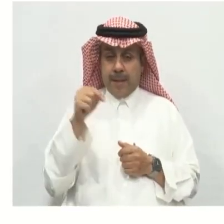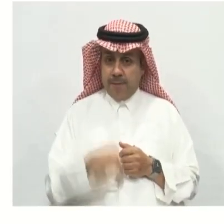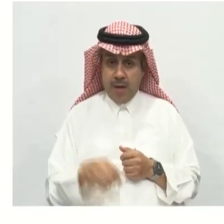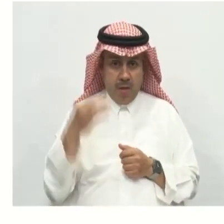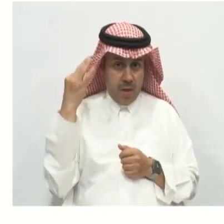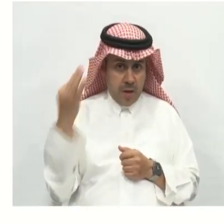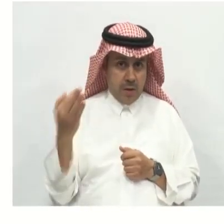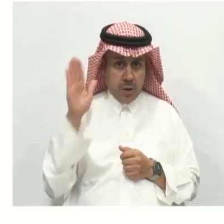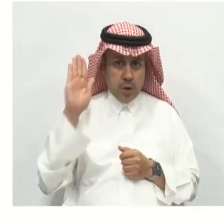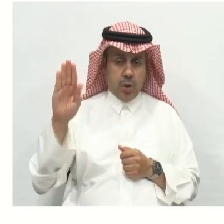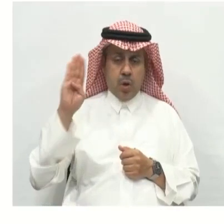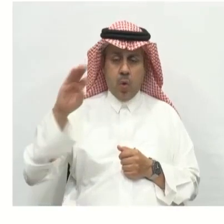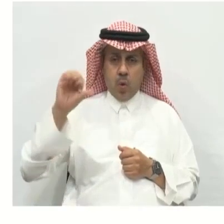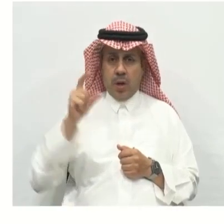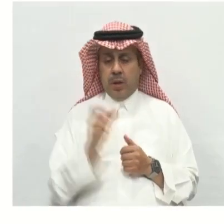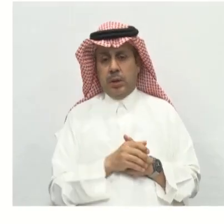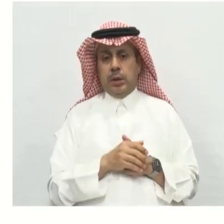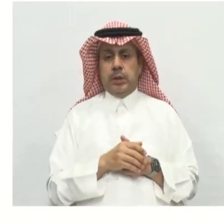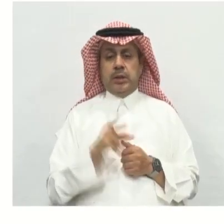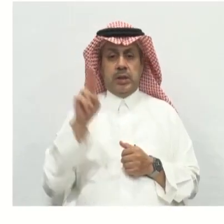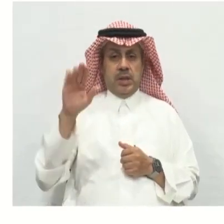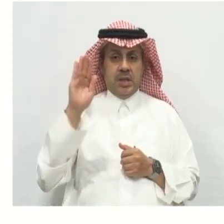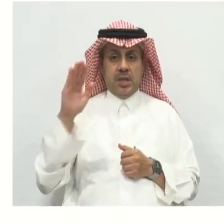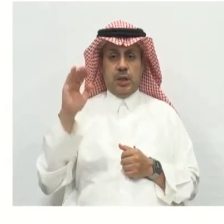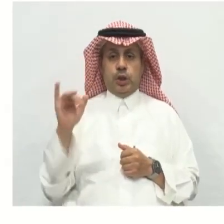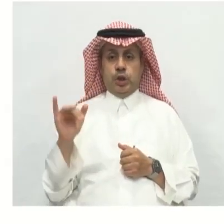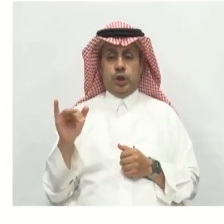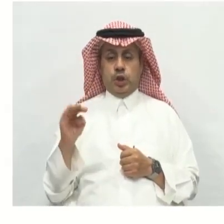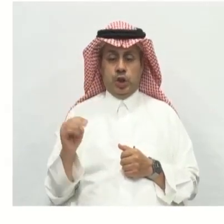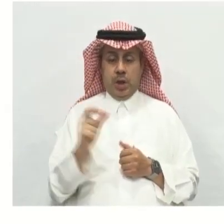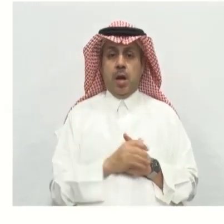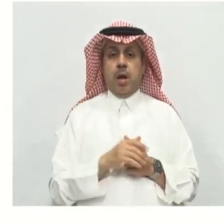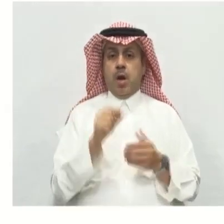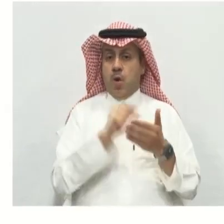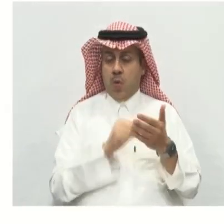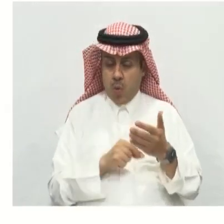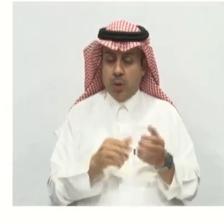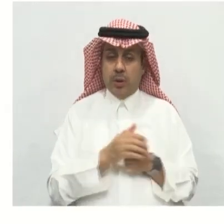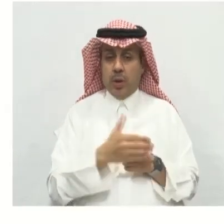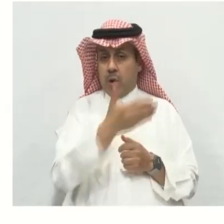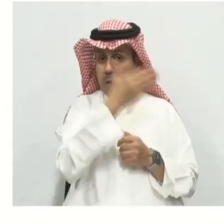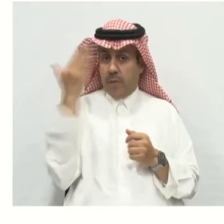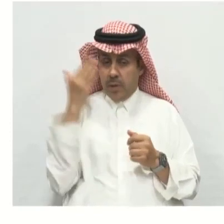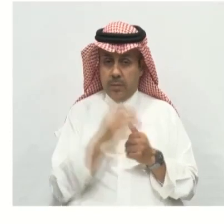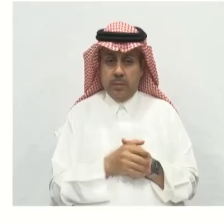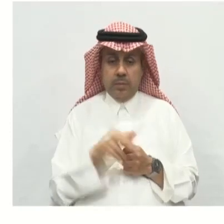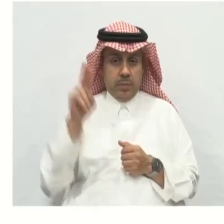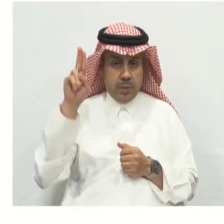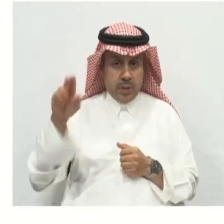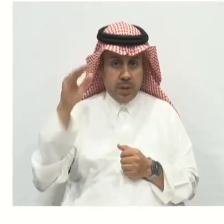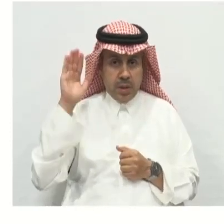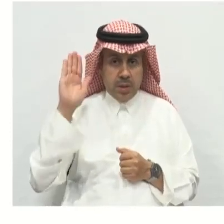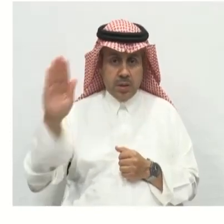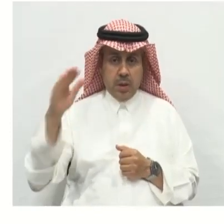ثلاثه سكورينج تستخدم داله تسجيل النقاط لتحديد ما اذا كان تضمين مجموعه من الكلمات في العباره نفسها واجبا